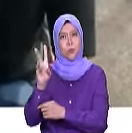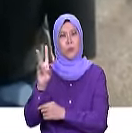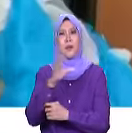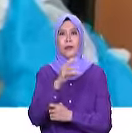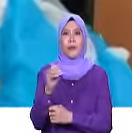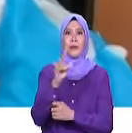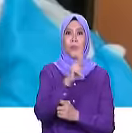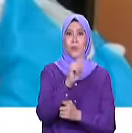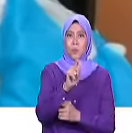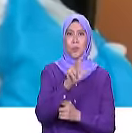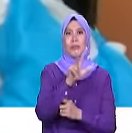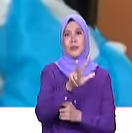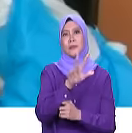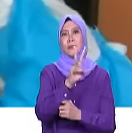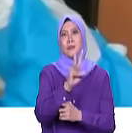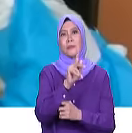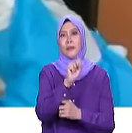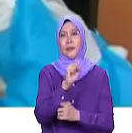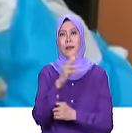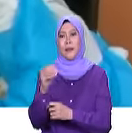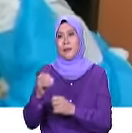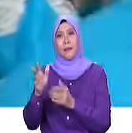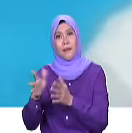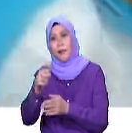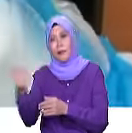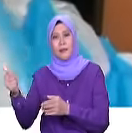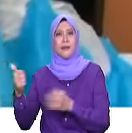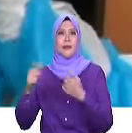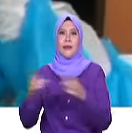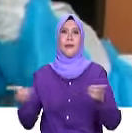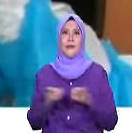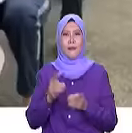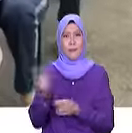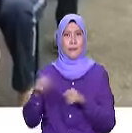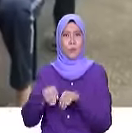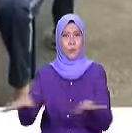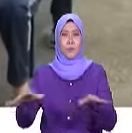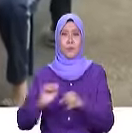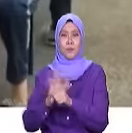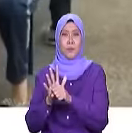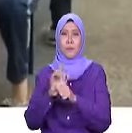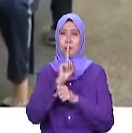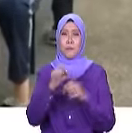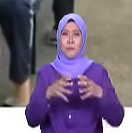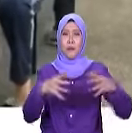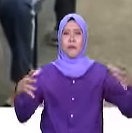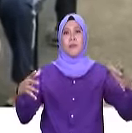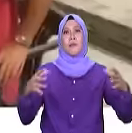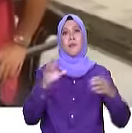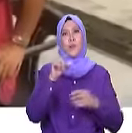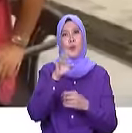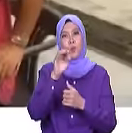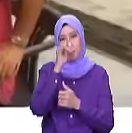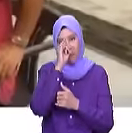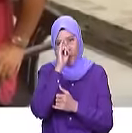Kuala Terengganu 36 kes dan bakinya di daerah lain. Aktiviti berkenaan mencetuskan kluster besar seperti kluster Gong